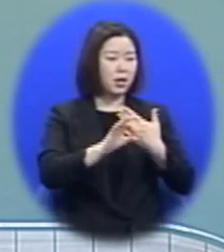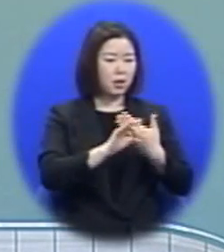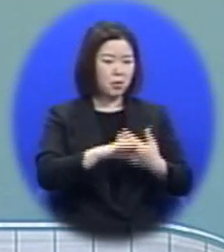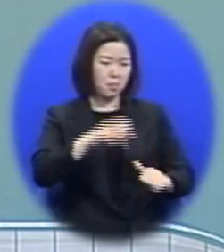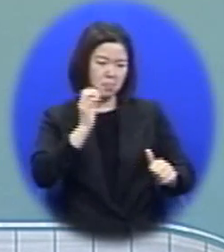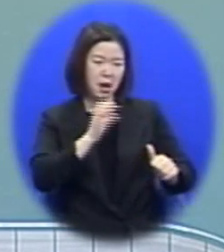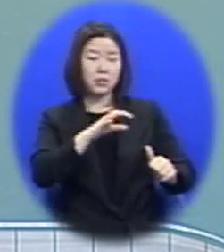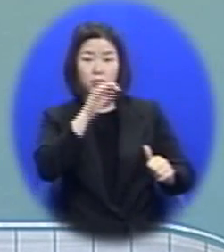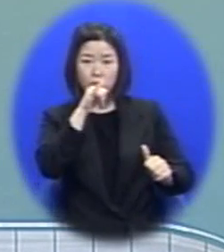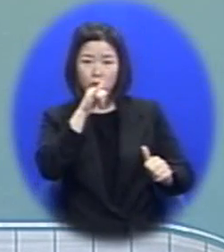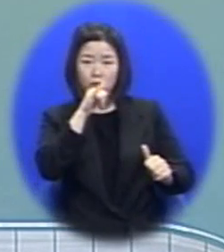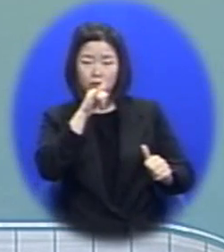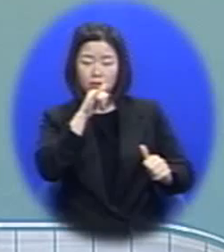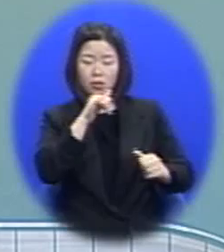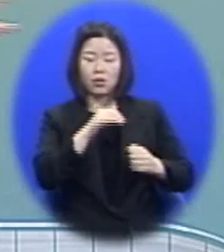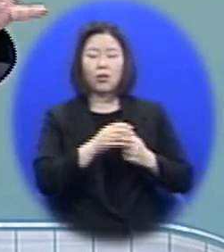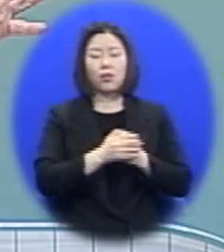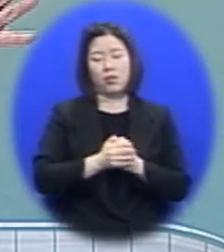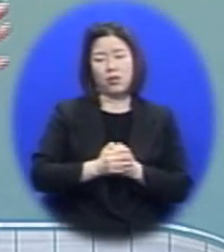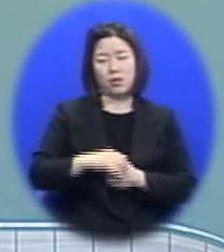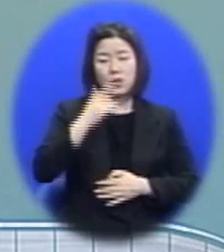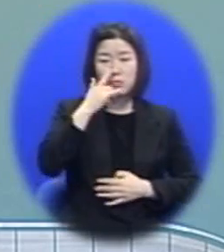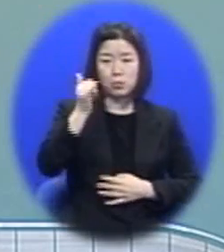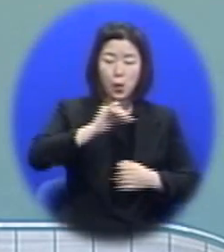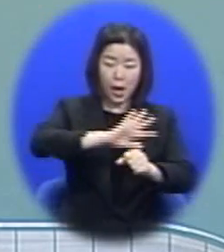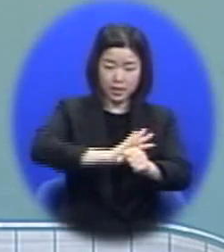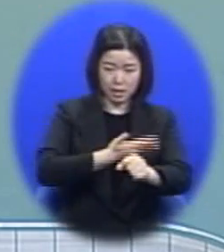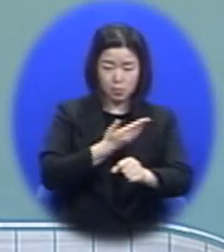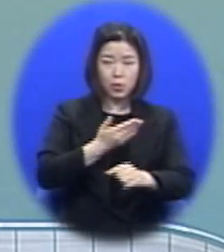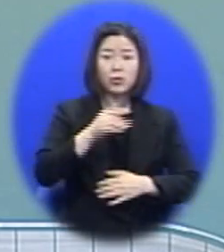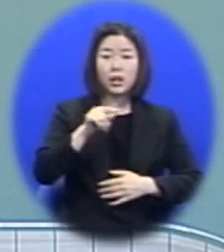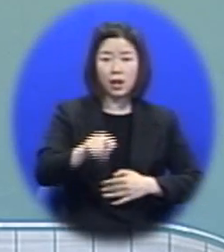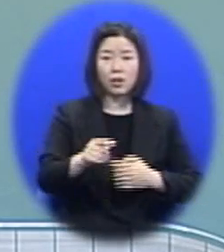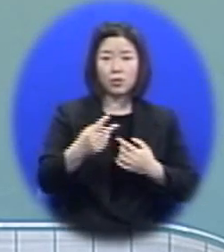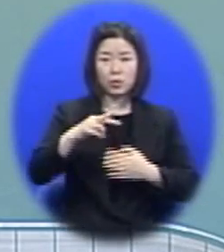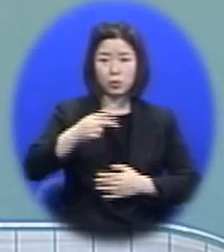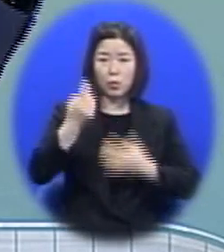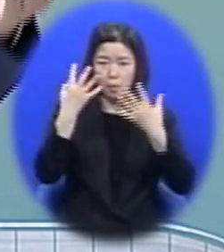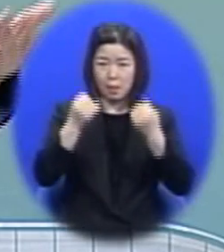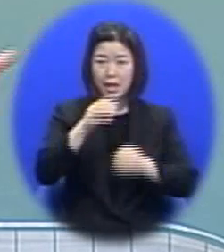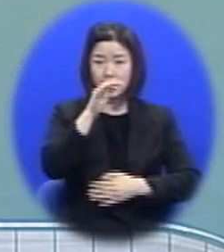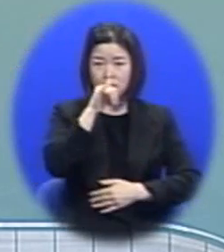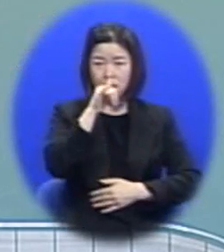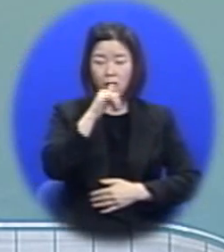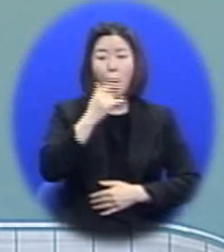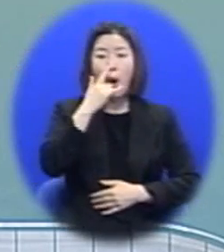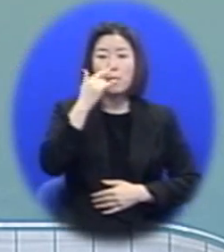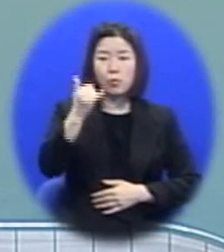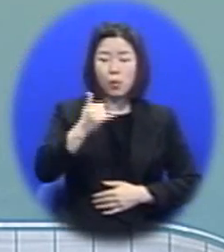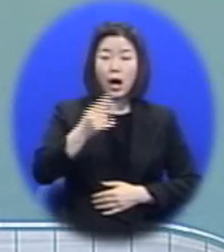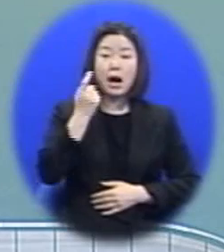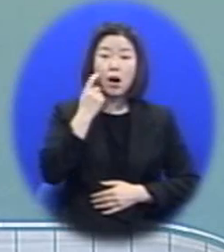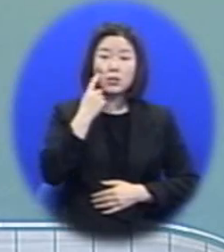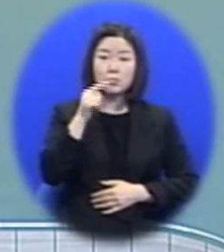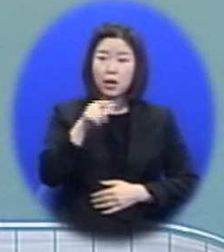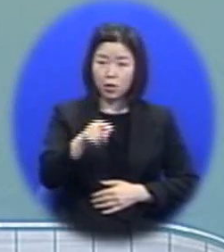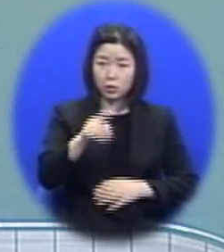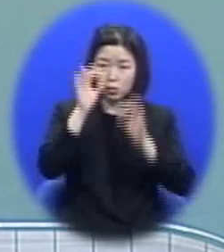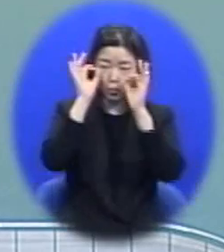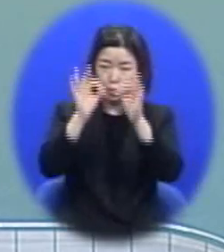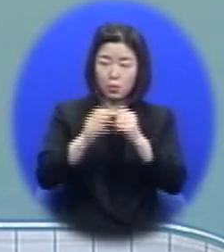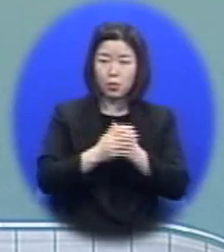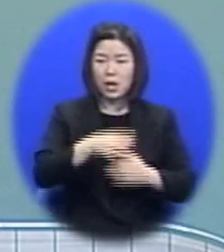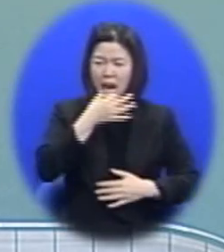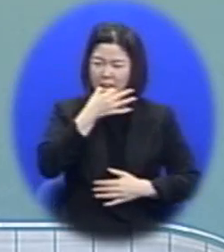혼을냅니다 부모가 잘못한 것도 얼마나 많은지 것도 보고 부모가